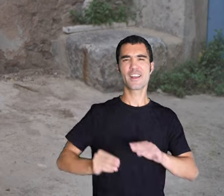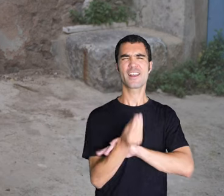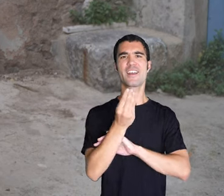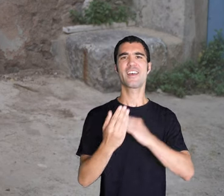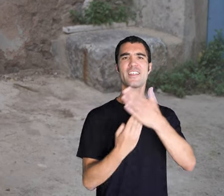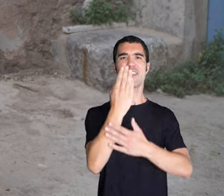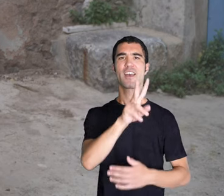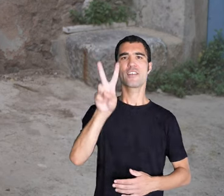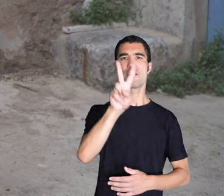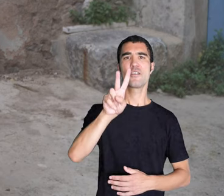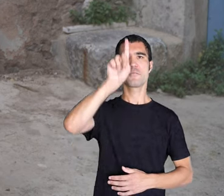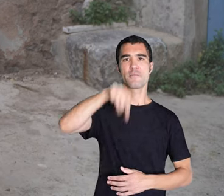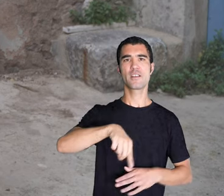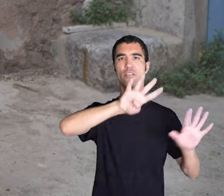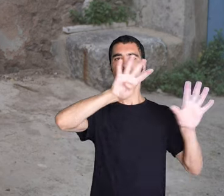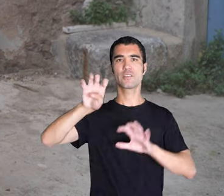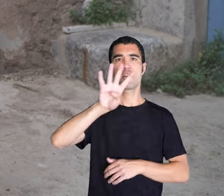de 1943,